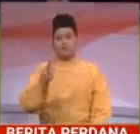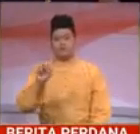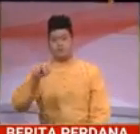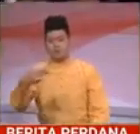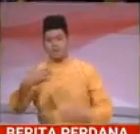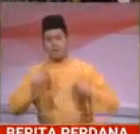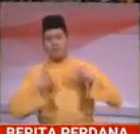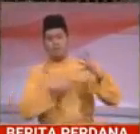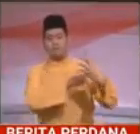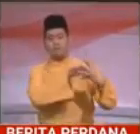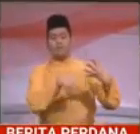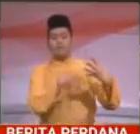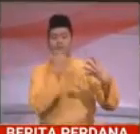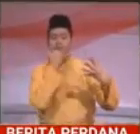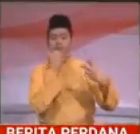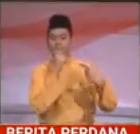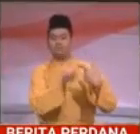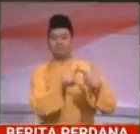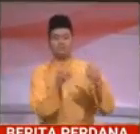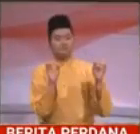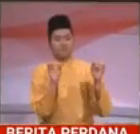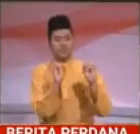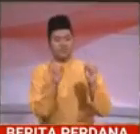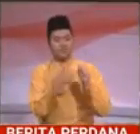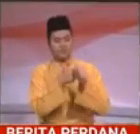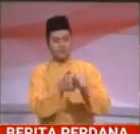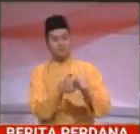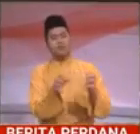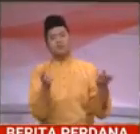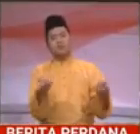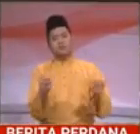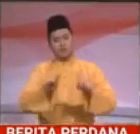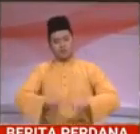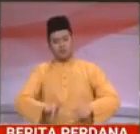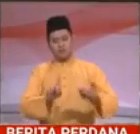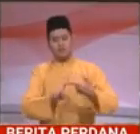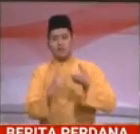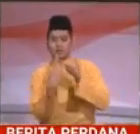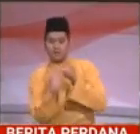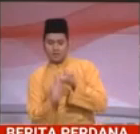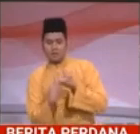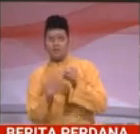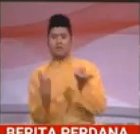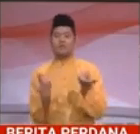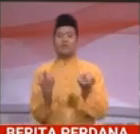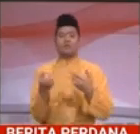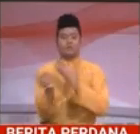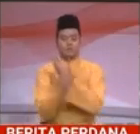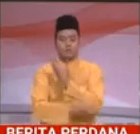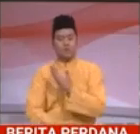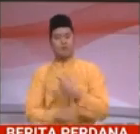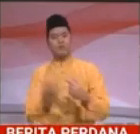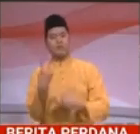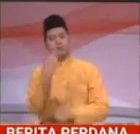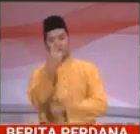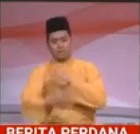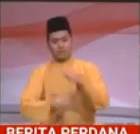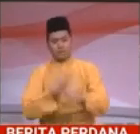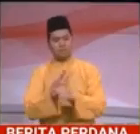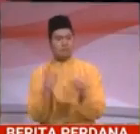melanggar terima kontrak dan mengenalkan hukuman gantung 2 tahun daripada terlibat dalam sebarang aktif di bola